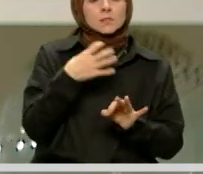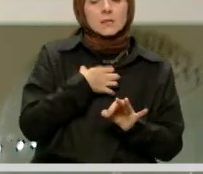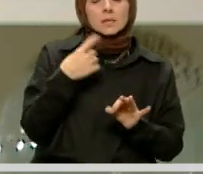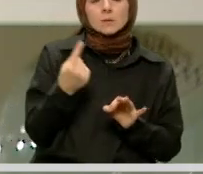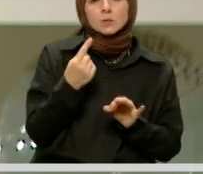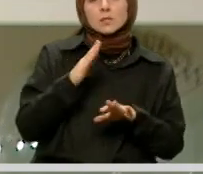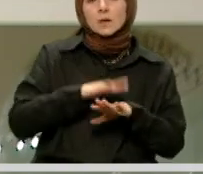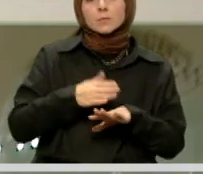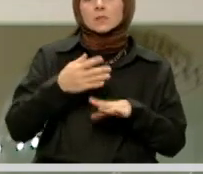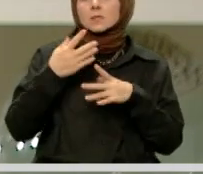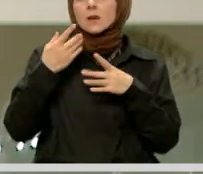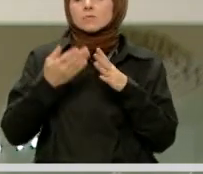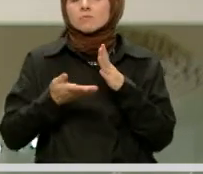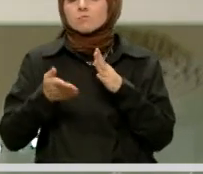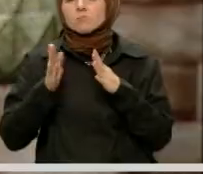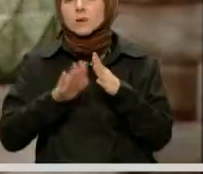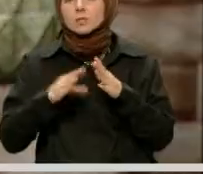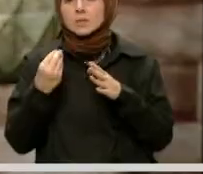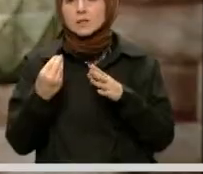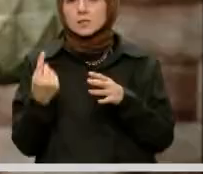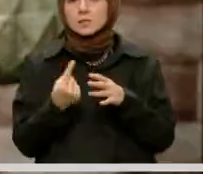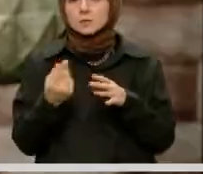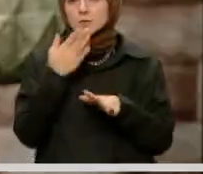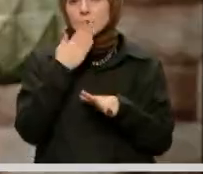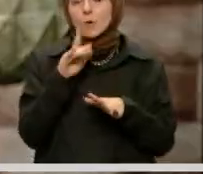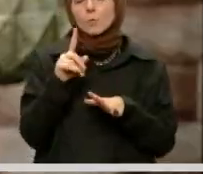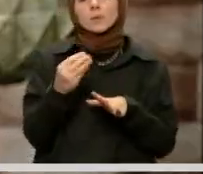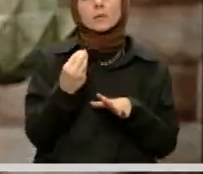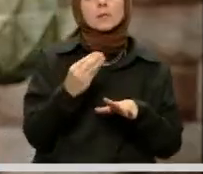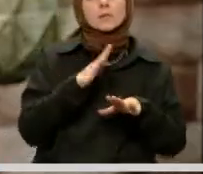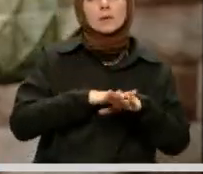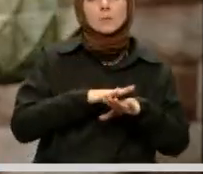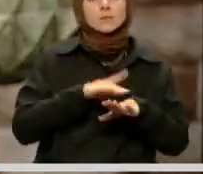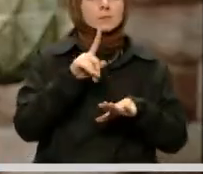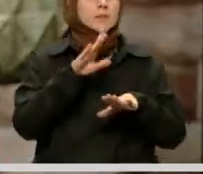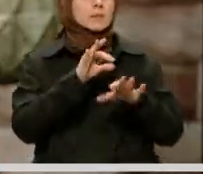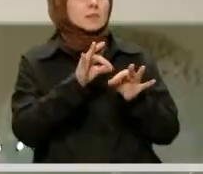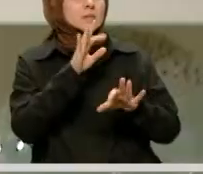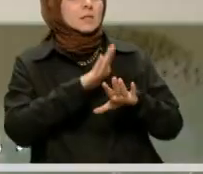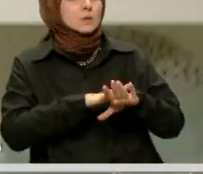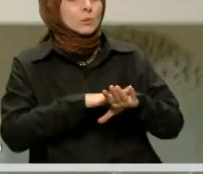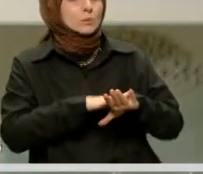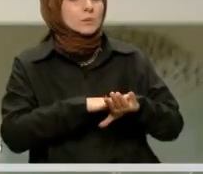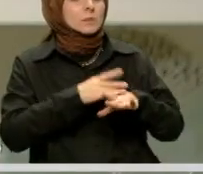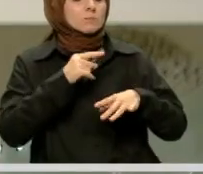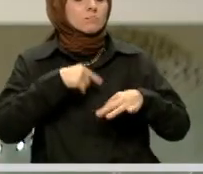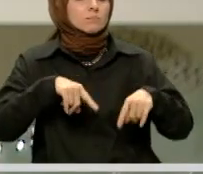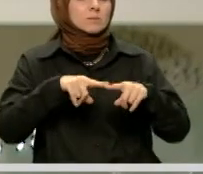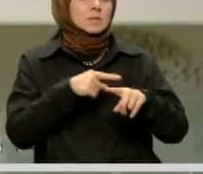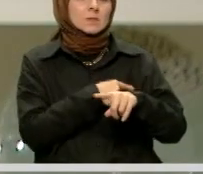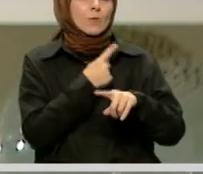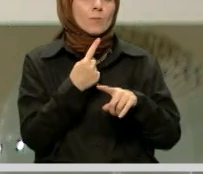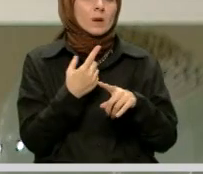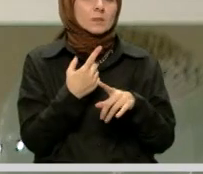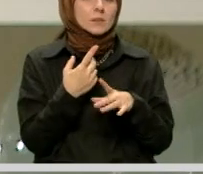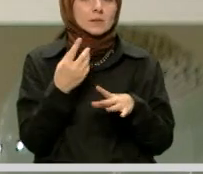daha iyileştirici bir şey başkasına yapması. Bir iyilik yapması, birine dokunması. Yani biz normalde mesela zannediyoruz ki kendimize bir şey